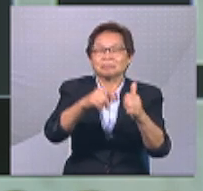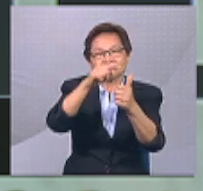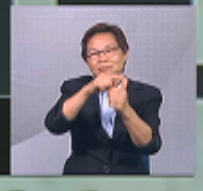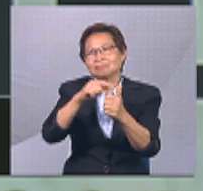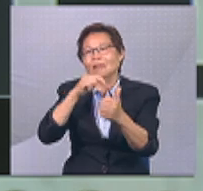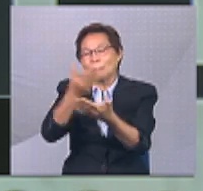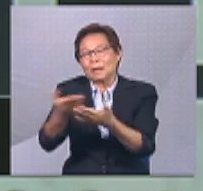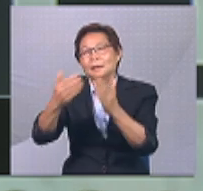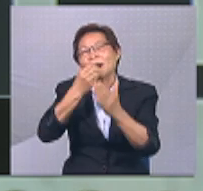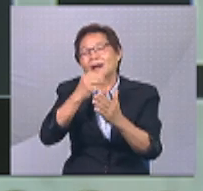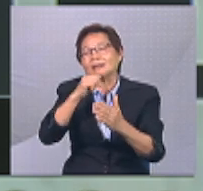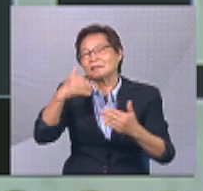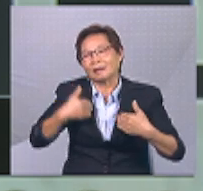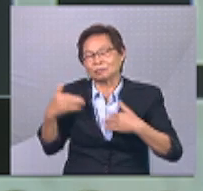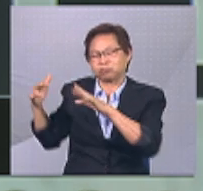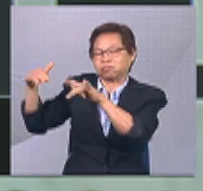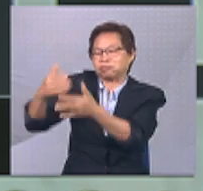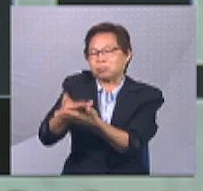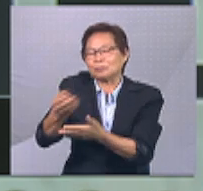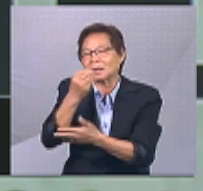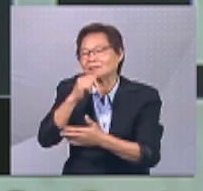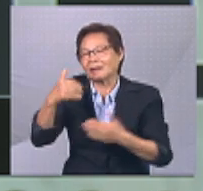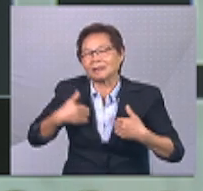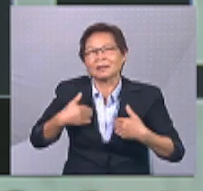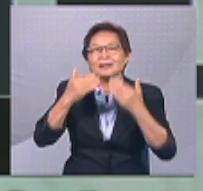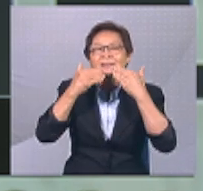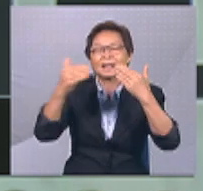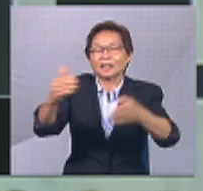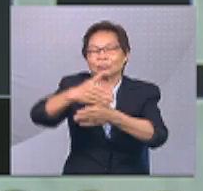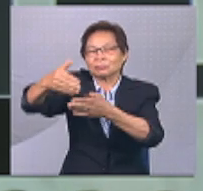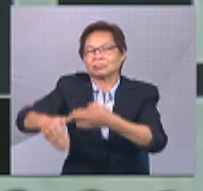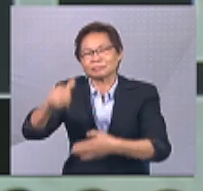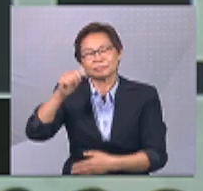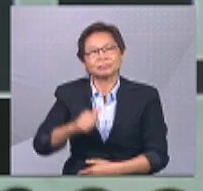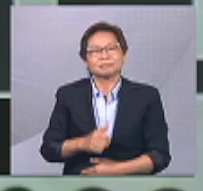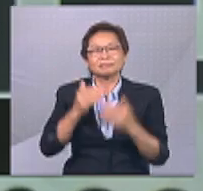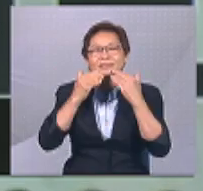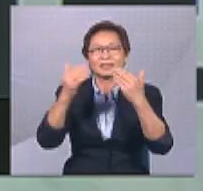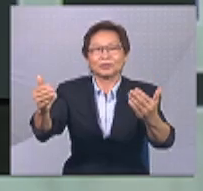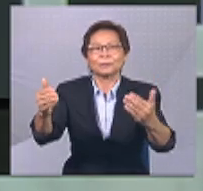Baik, terima kasih. Okey, terima kasih. Sekian, wassalamualaikum warahmatullahi wabarakatuh.